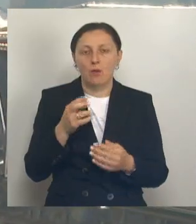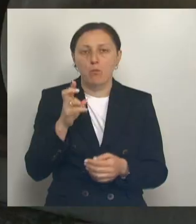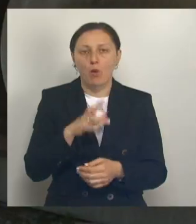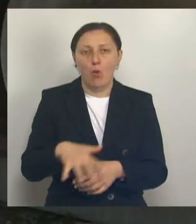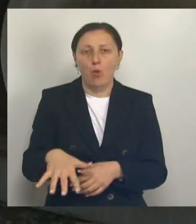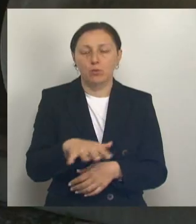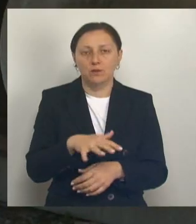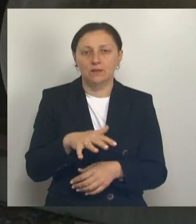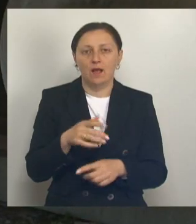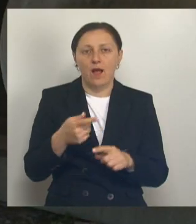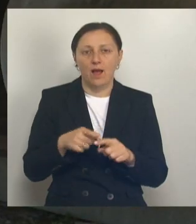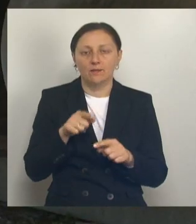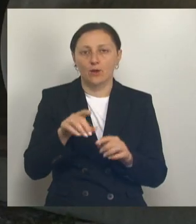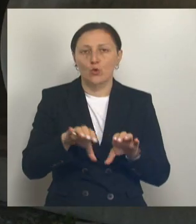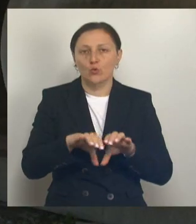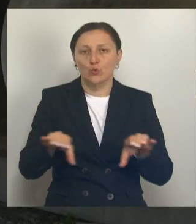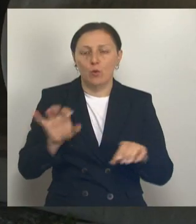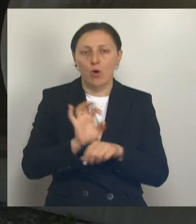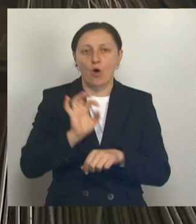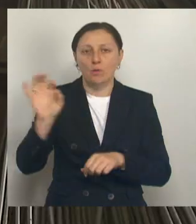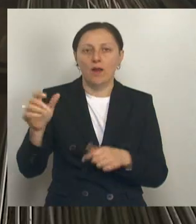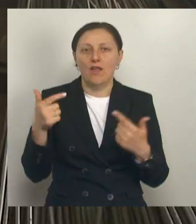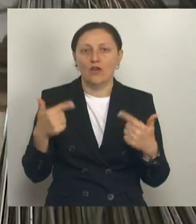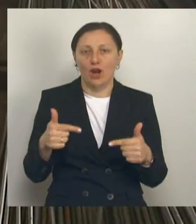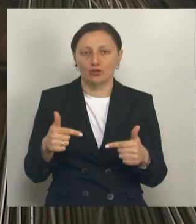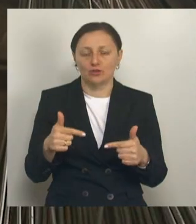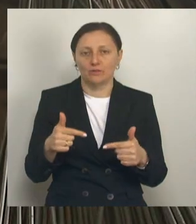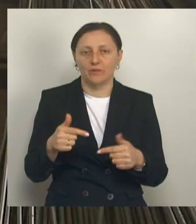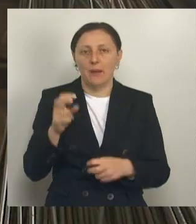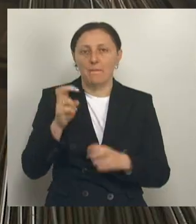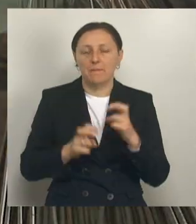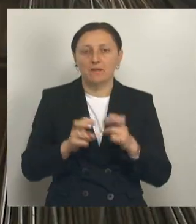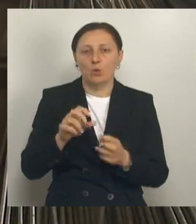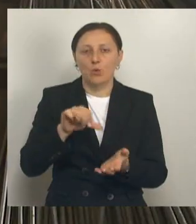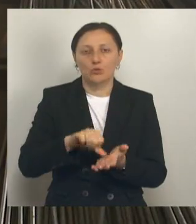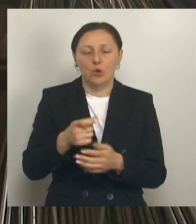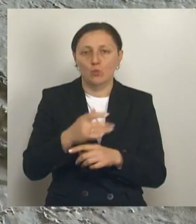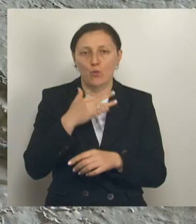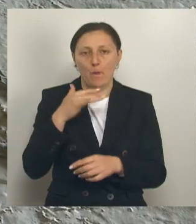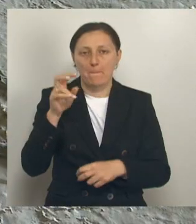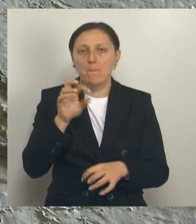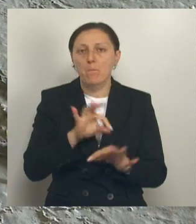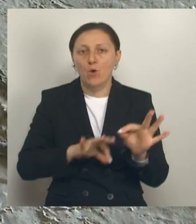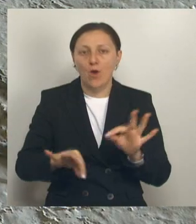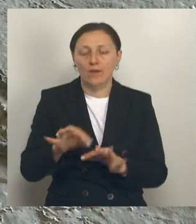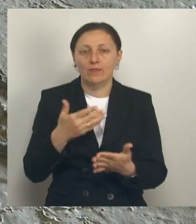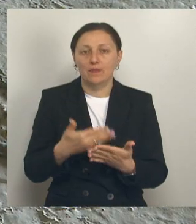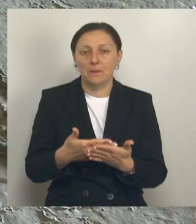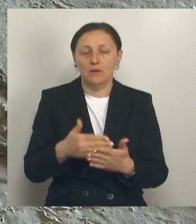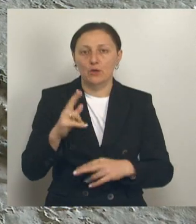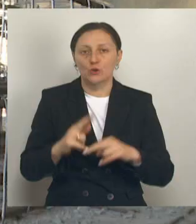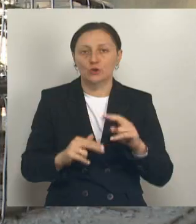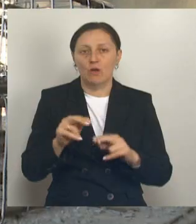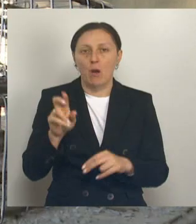вот очередная партия труп ждет отправки в Геленджик предприятие участвуют во многих знаковых проектах среди них к примеру строительство